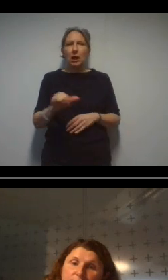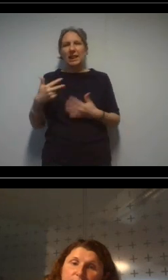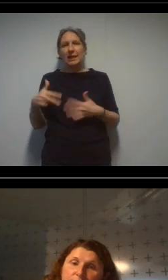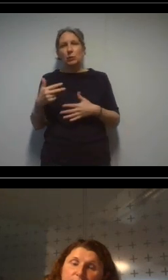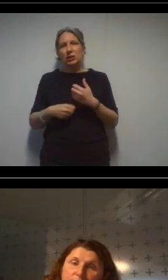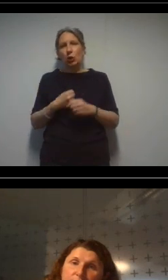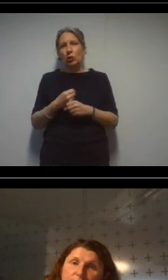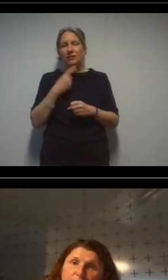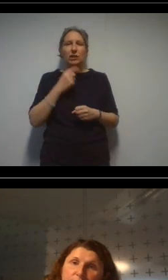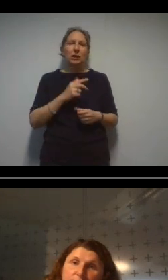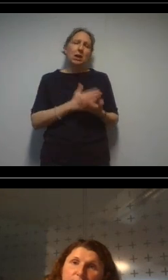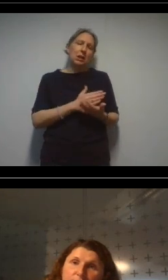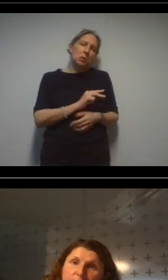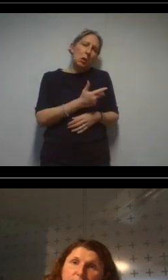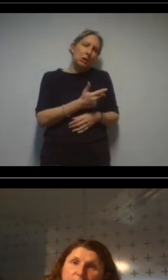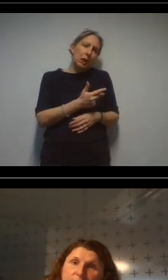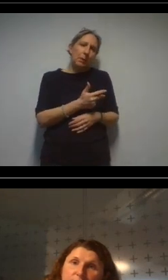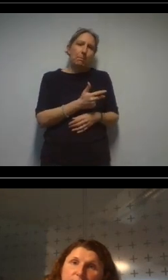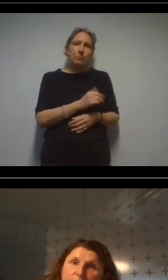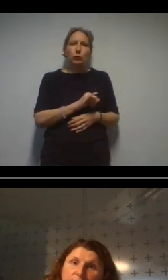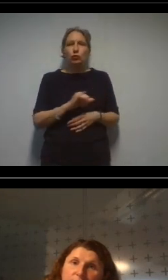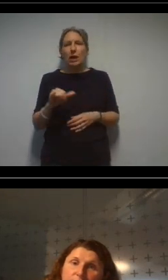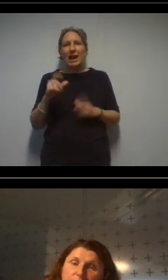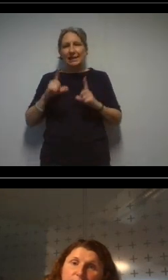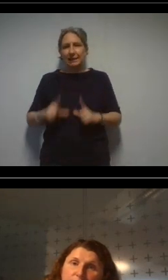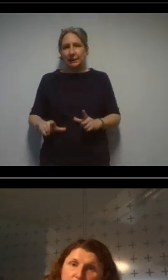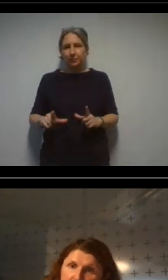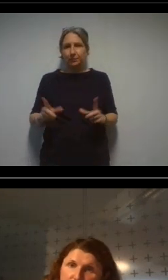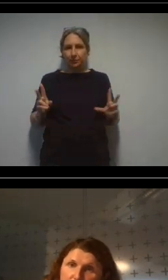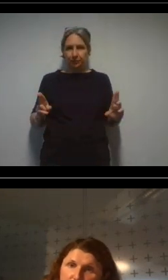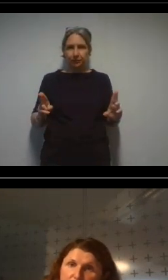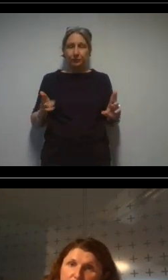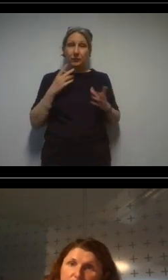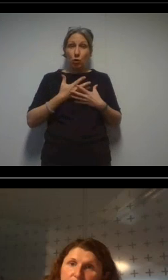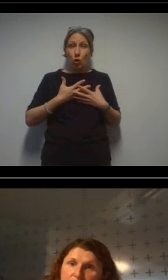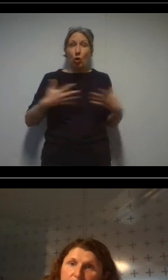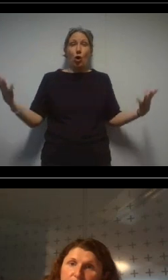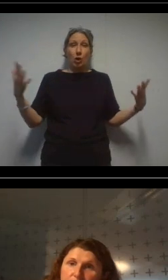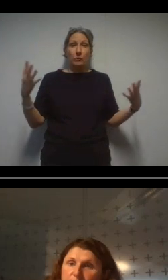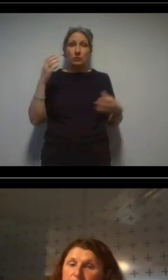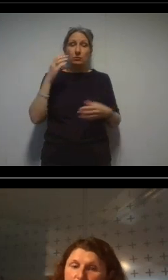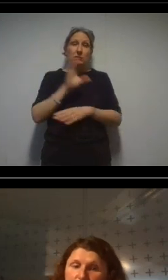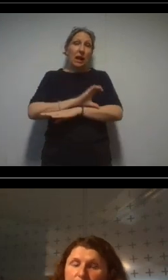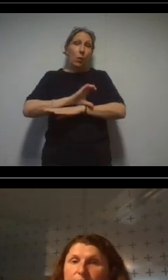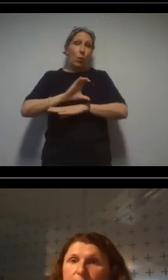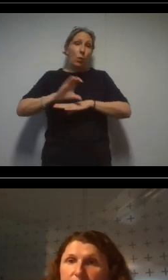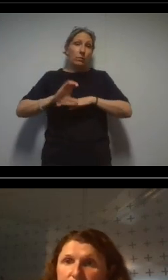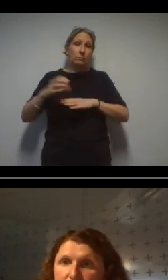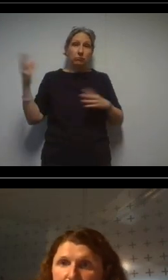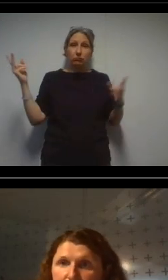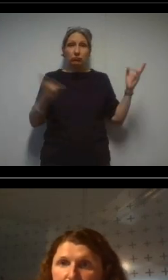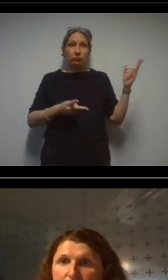lycéens, parfois quelques quatrièmes. Donc, vous imaginez un très grand salon où on invite et on reçoit